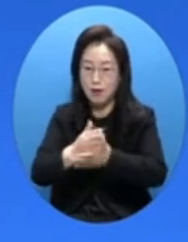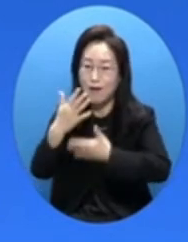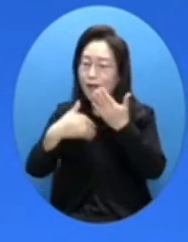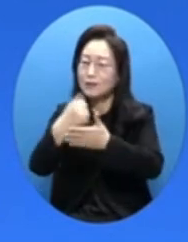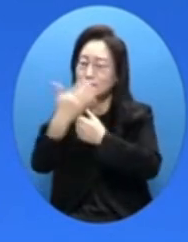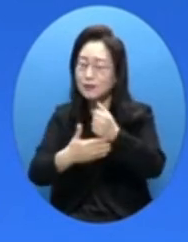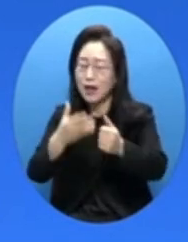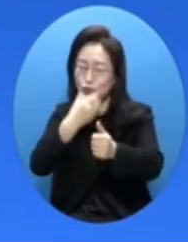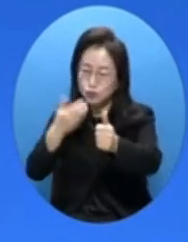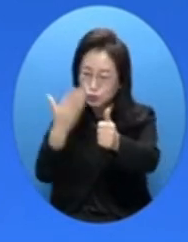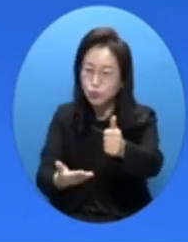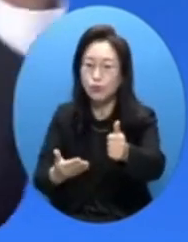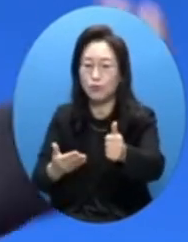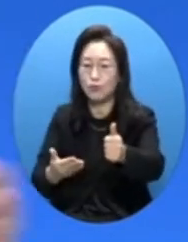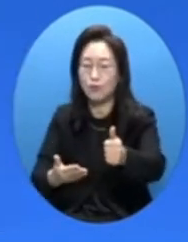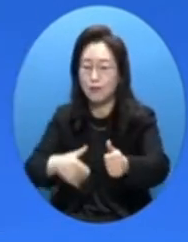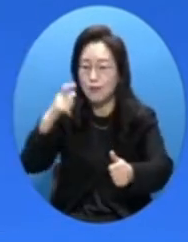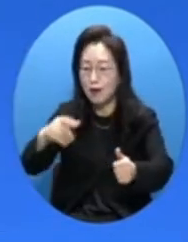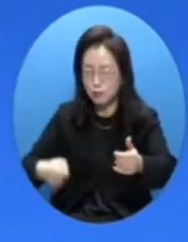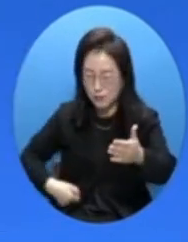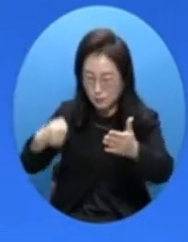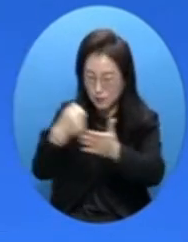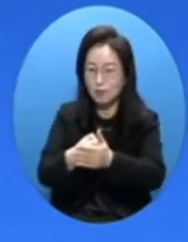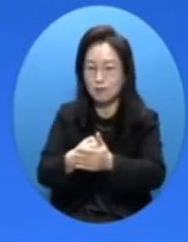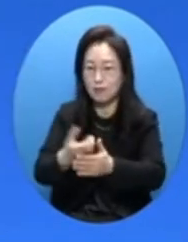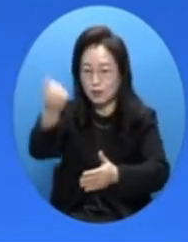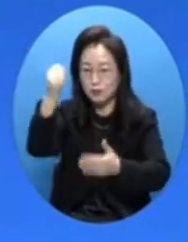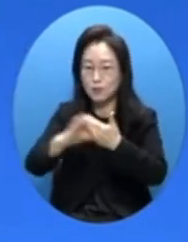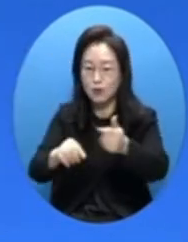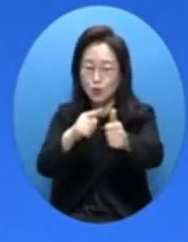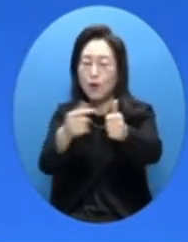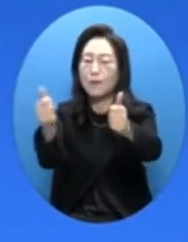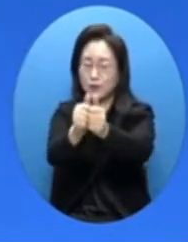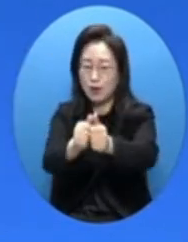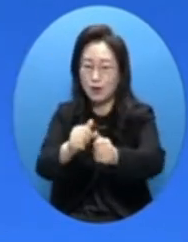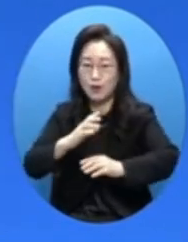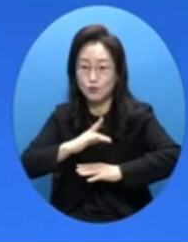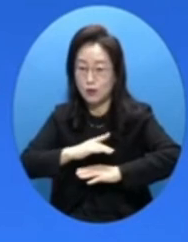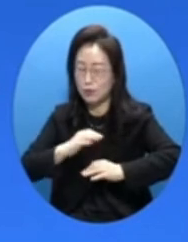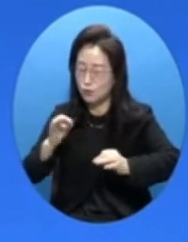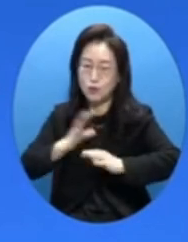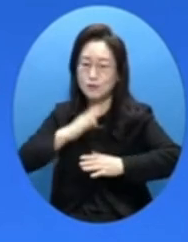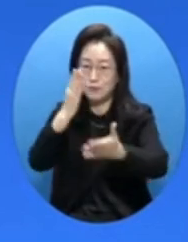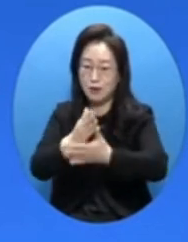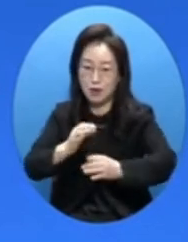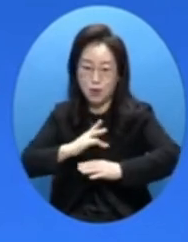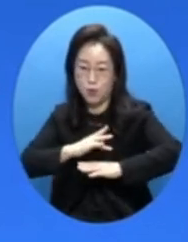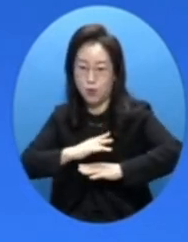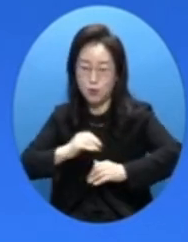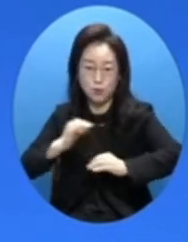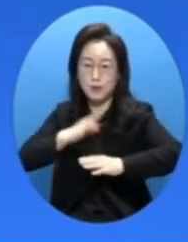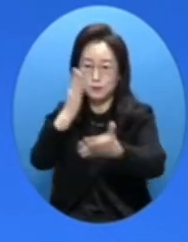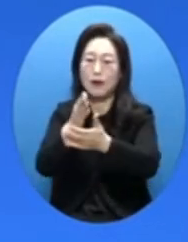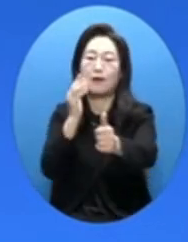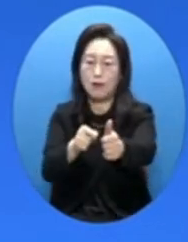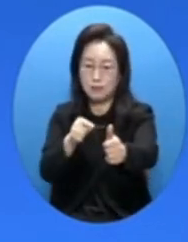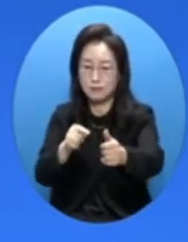축복을 부어주시는 것입니다. 강하고 담대하라. 내가 너와 함께 하리라. 두려워하지 말며 놀라지 말라, 두려워하지 말며 놀라지